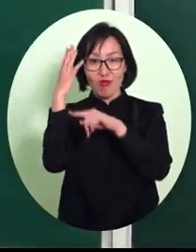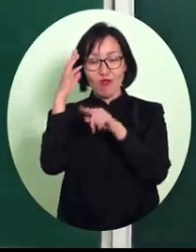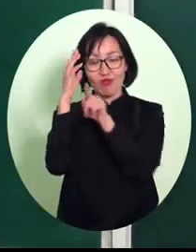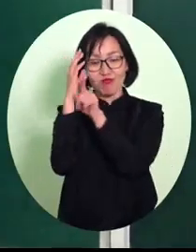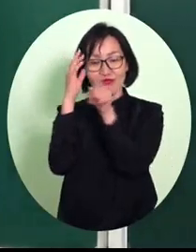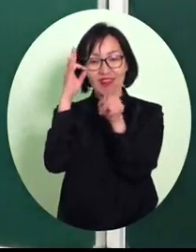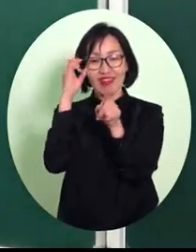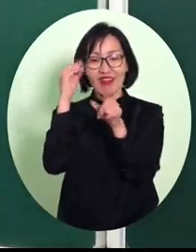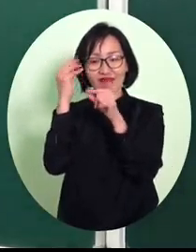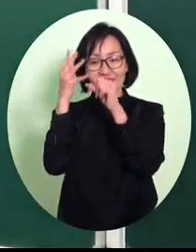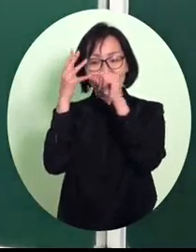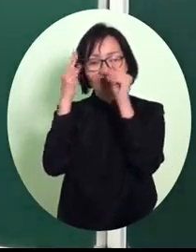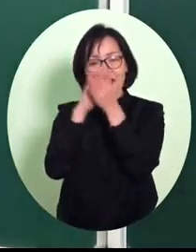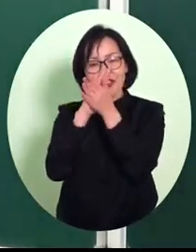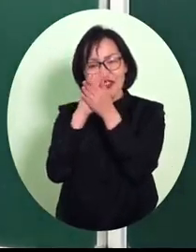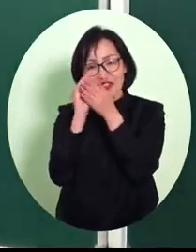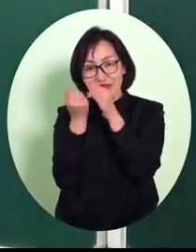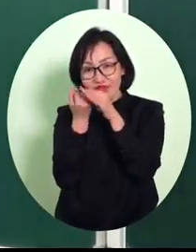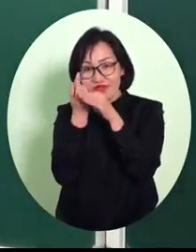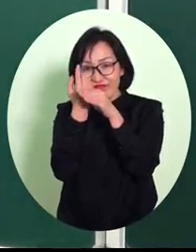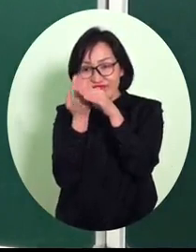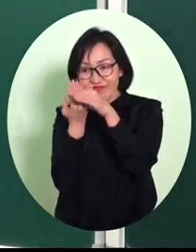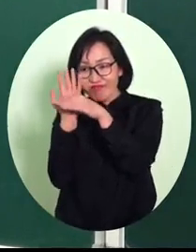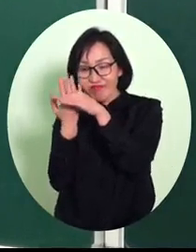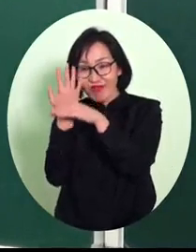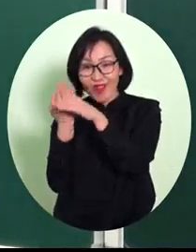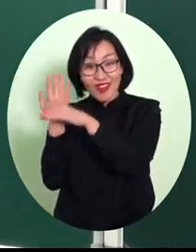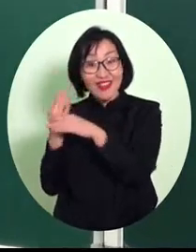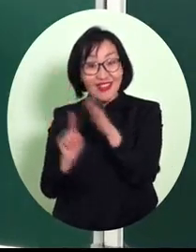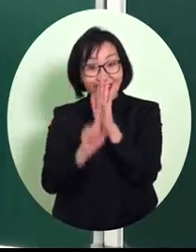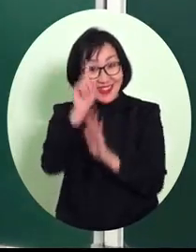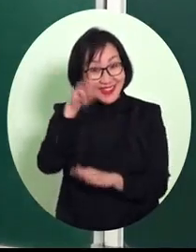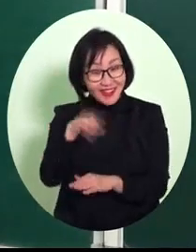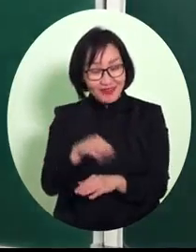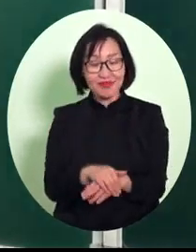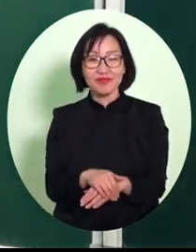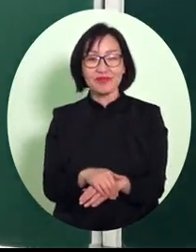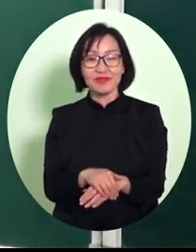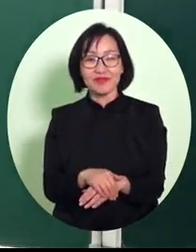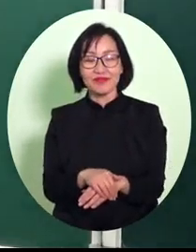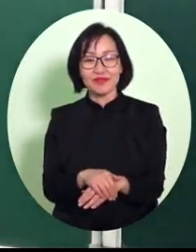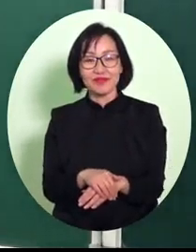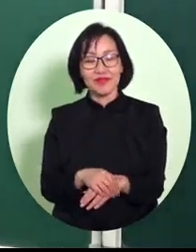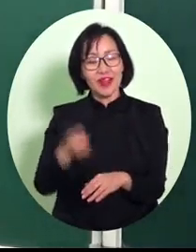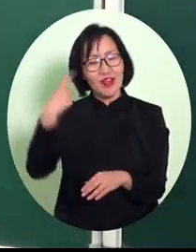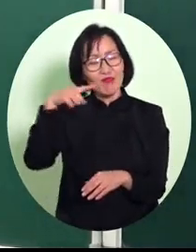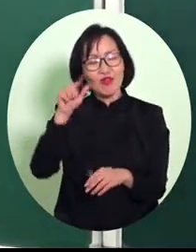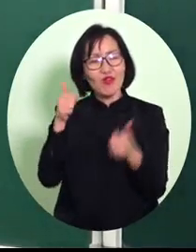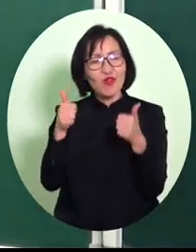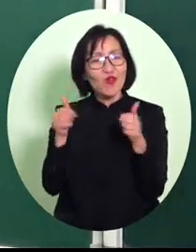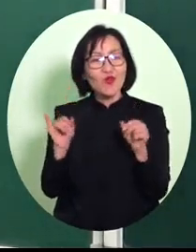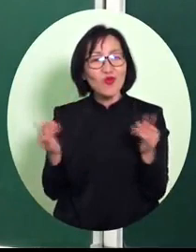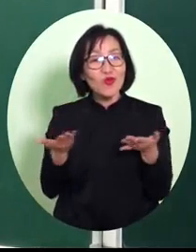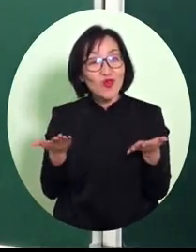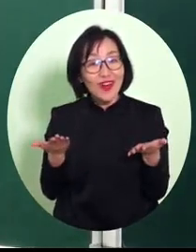шин мод ургаж эхэлдэг тийм ээ? Зүгтэй. За мөн хаврын үлрэл маань багш нь бас нэг санаа хэлж байна.